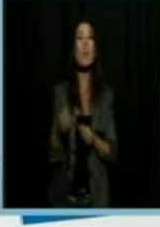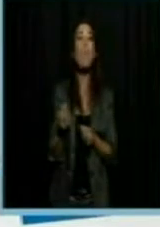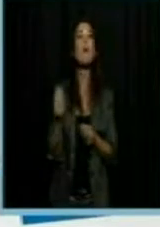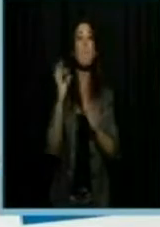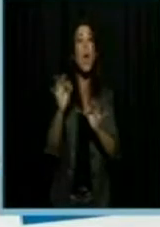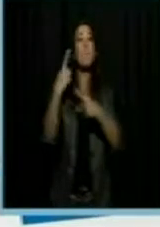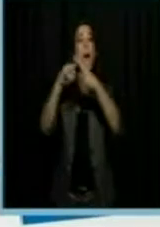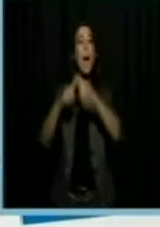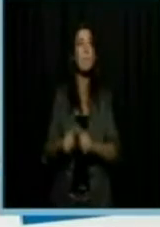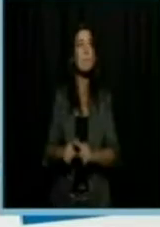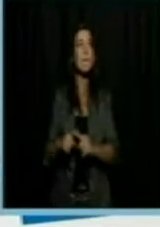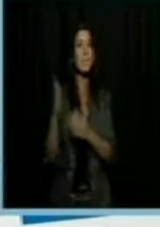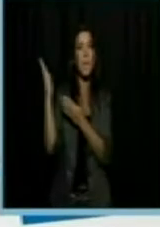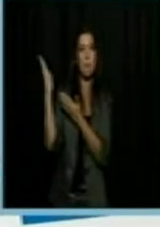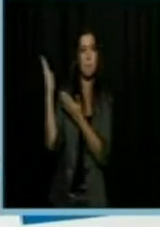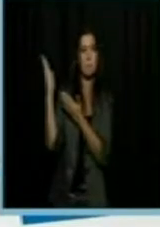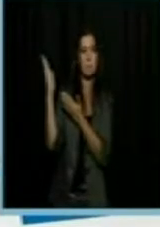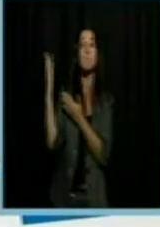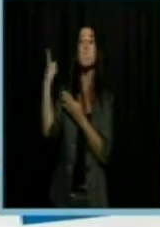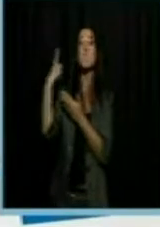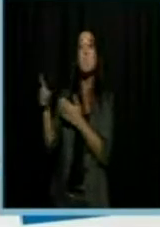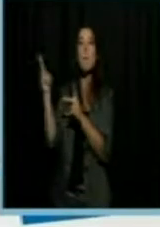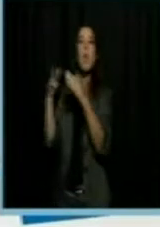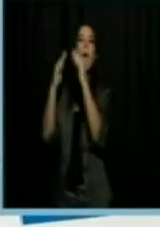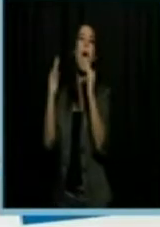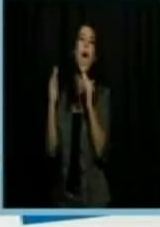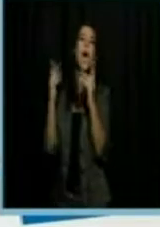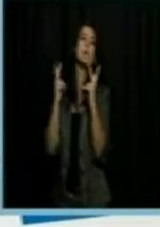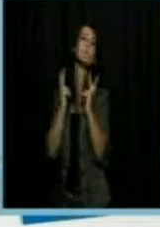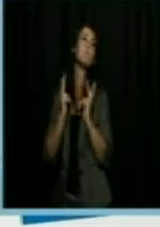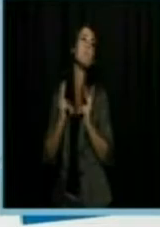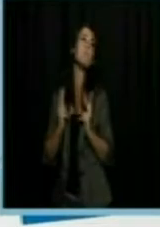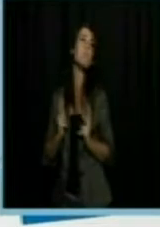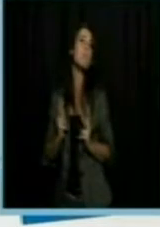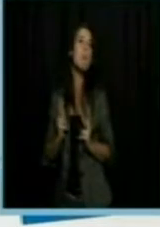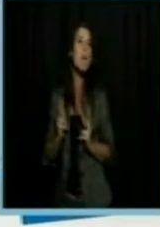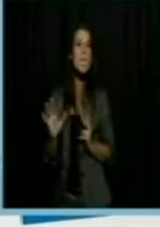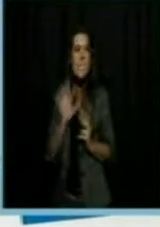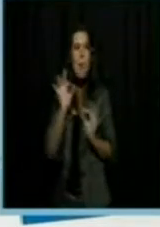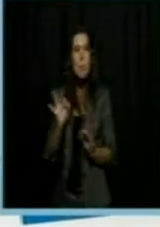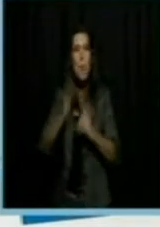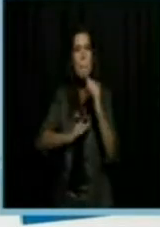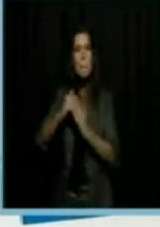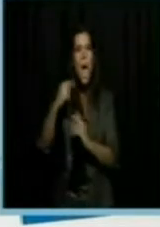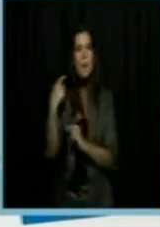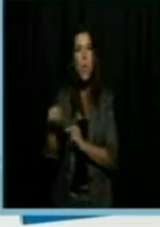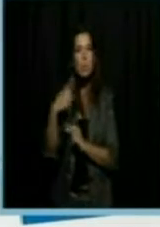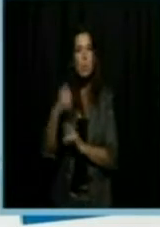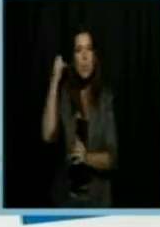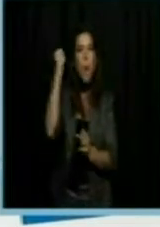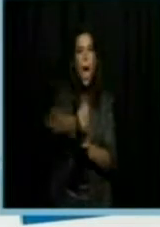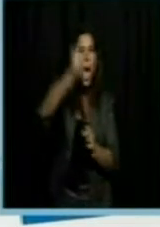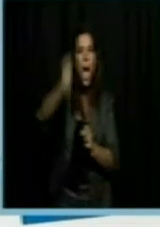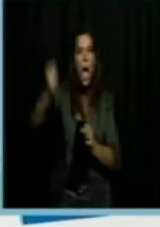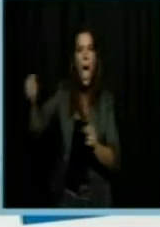trovato in una bellissima casa, latitante. Lui si dice che sia l'organizzatore e l'esecutore materiale di quella strage, ha